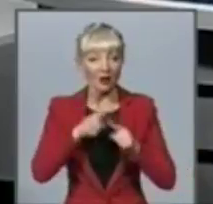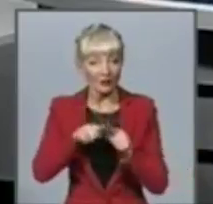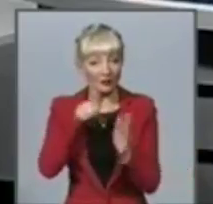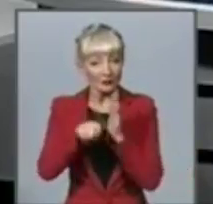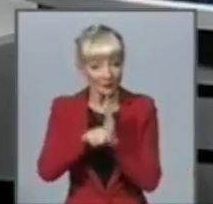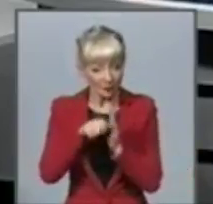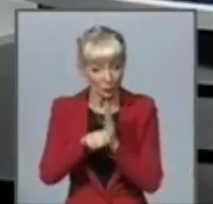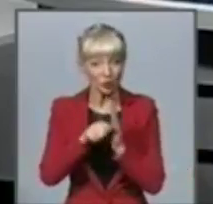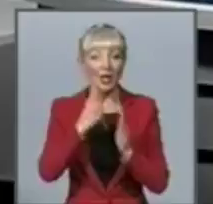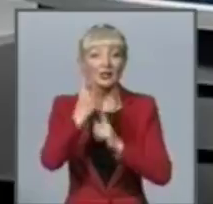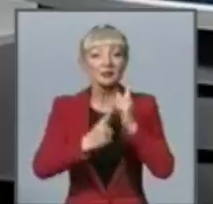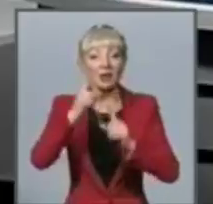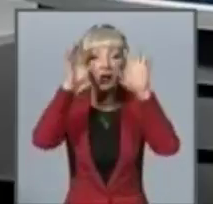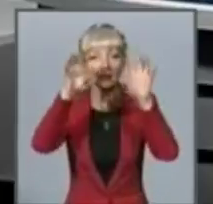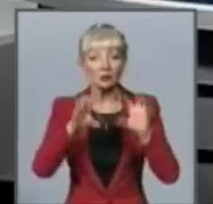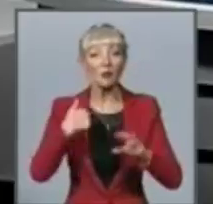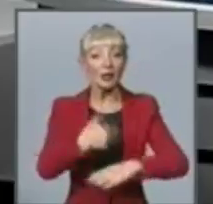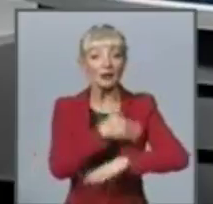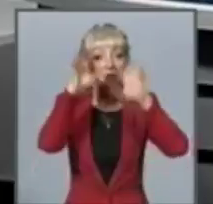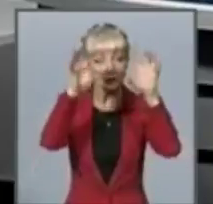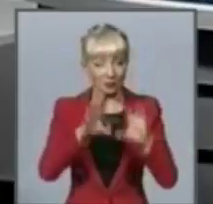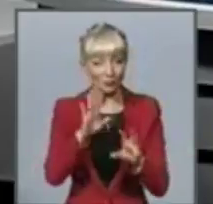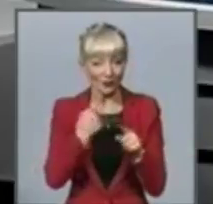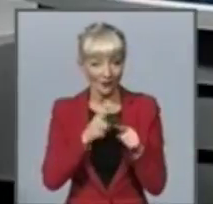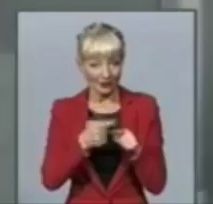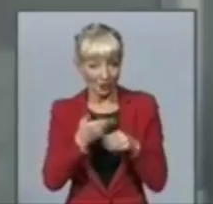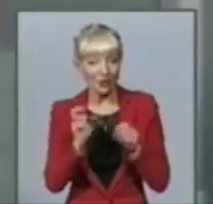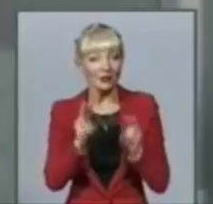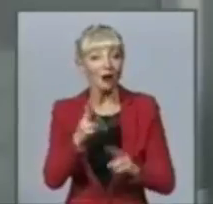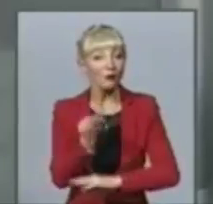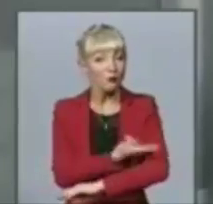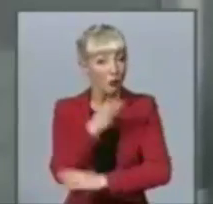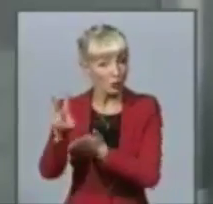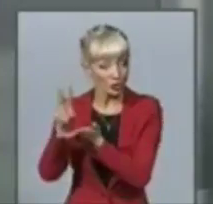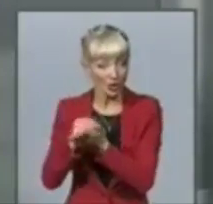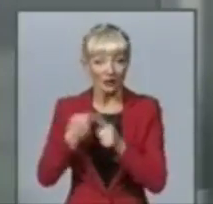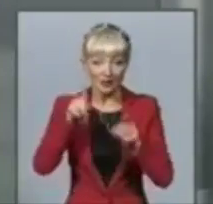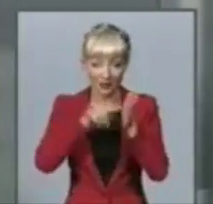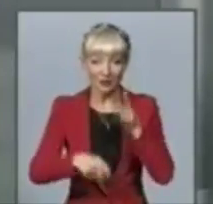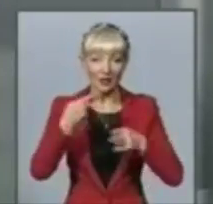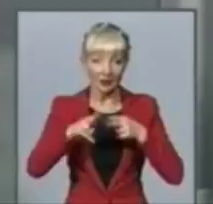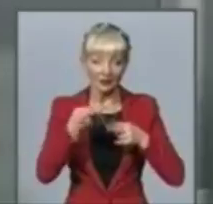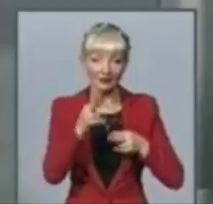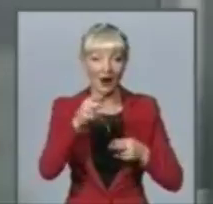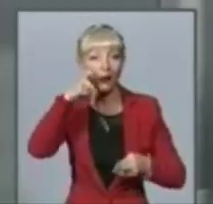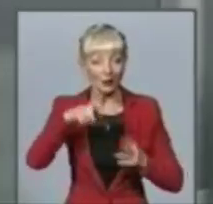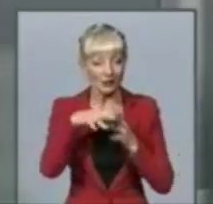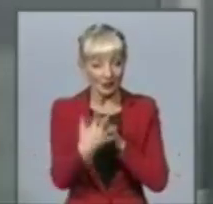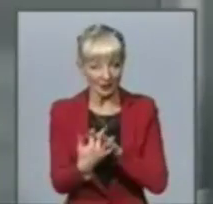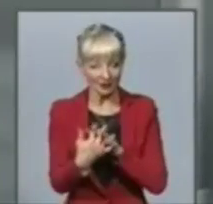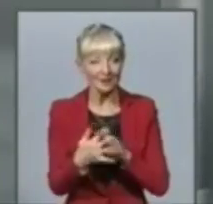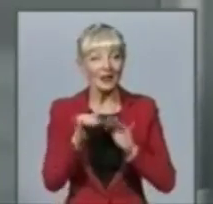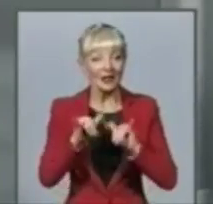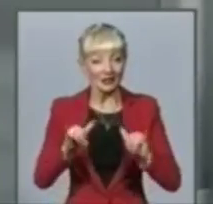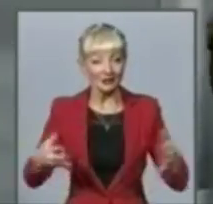змін до Конституції. Ми хочемо таку Конституцію в тій частині, як існує в Польщі. Це здешевлення кредитів для українських селян, це розвиток